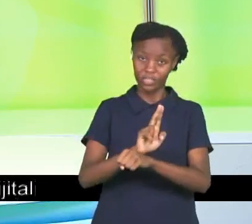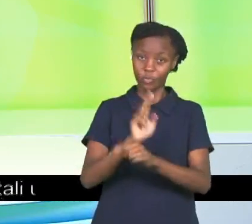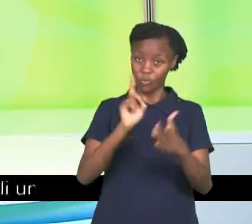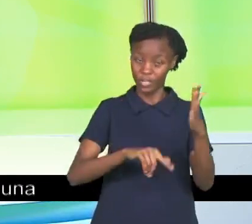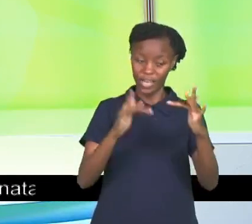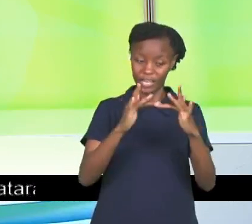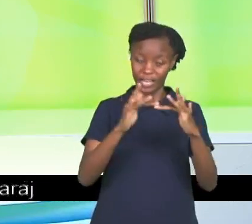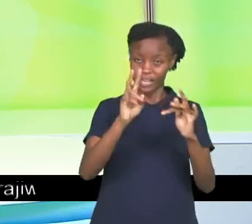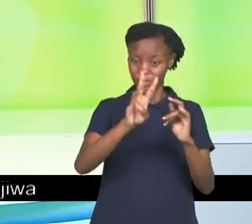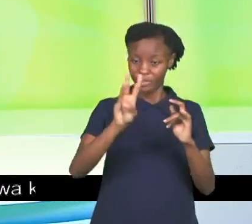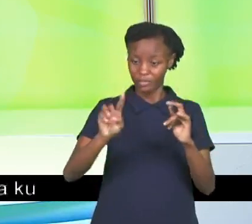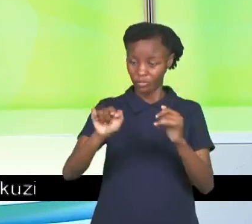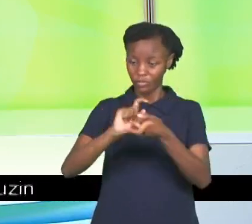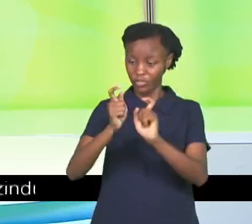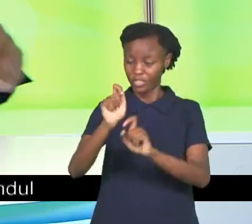ya